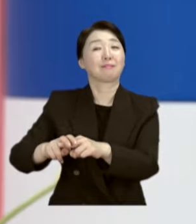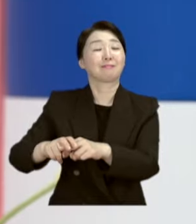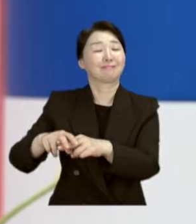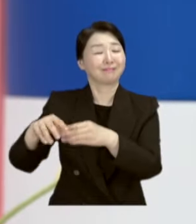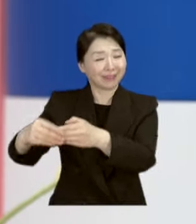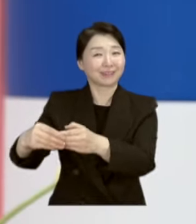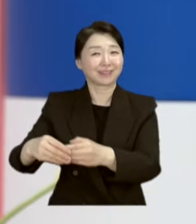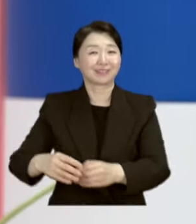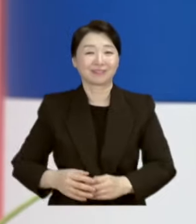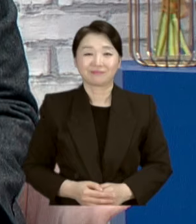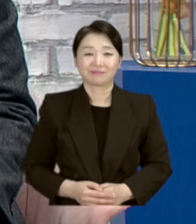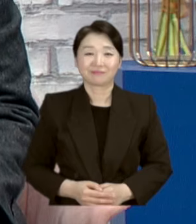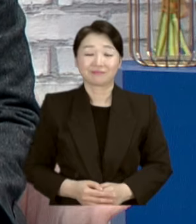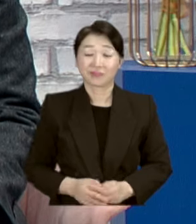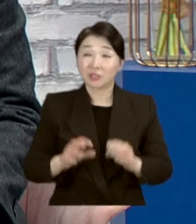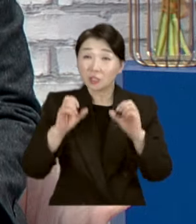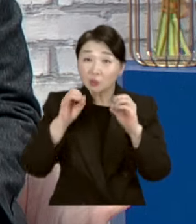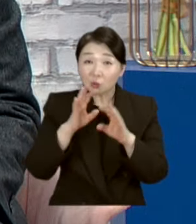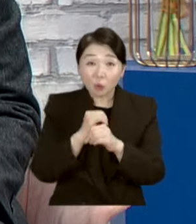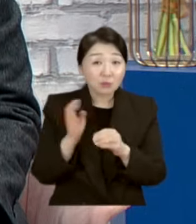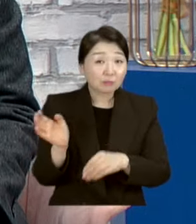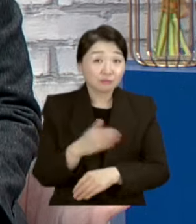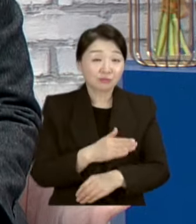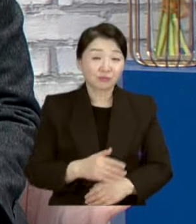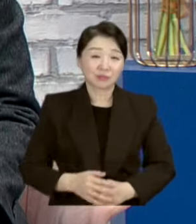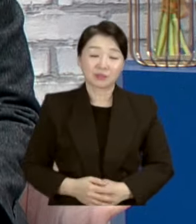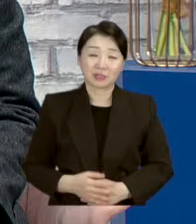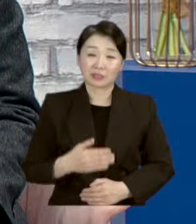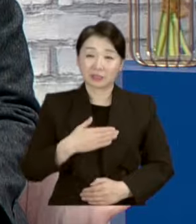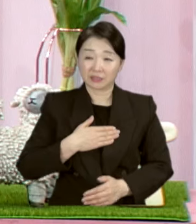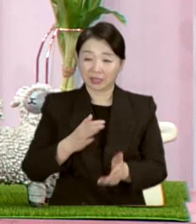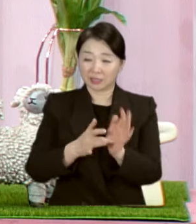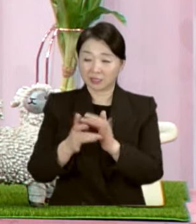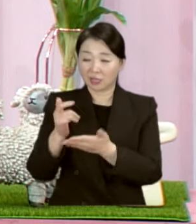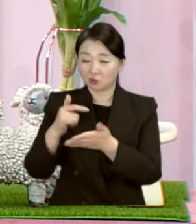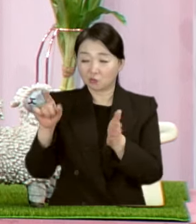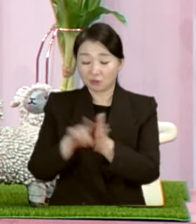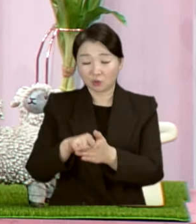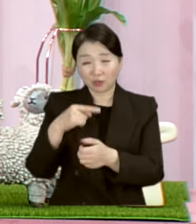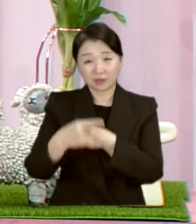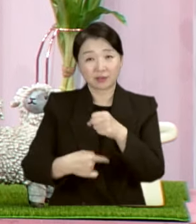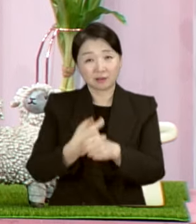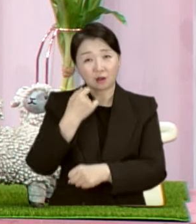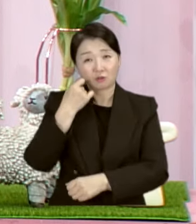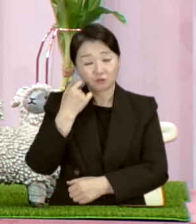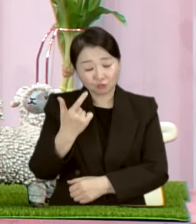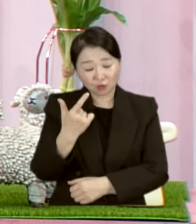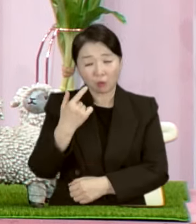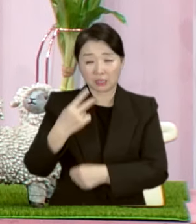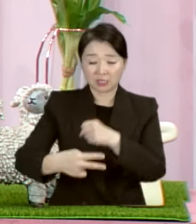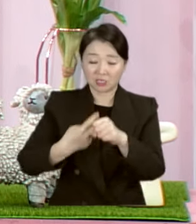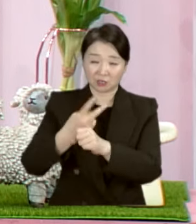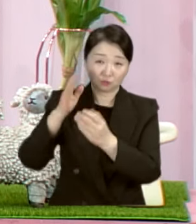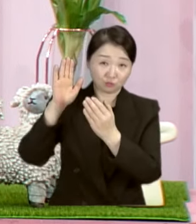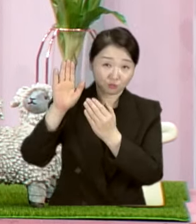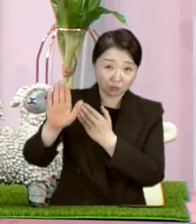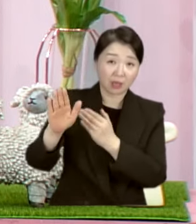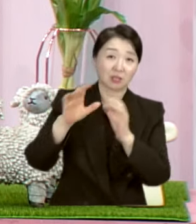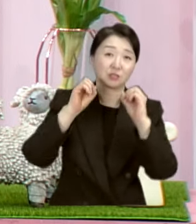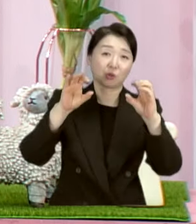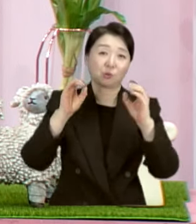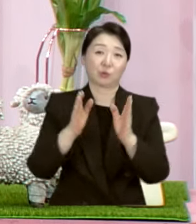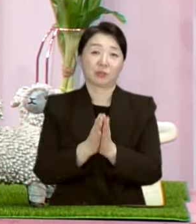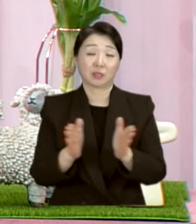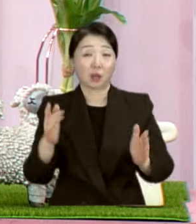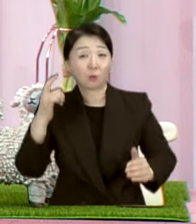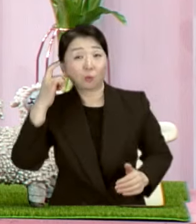분이에요. 언제부터 전도했어요? 선수들. 네. 저 같은 경우는 예수님 믿고 한 1년 반에서 2년 정도 있다가 네.